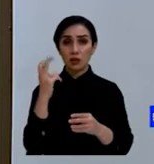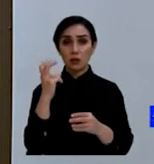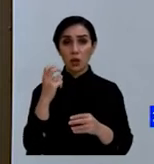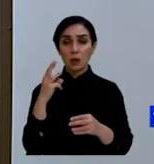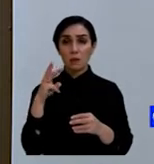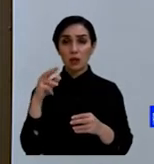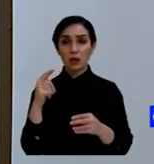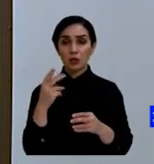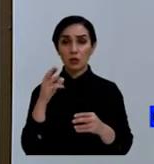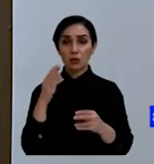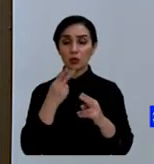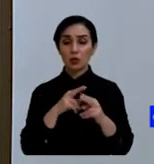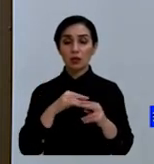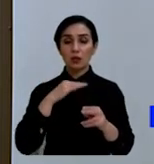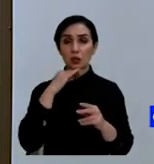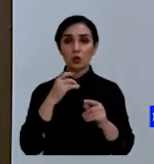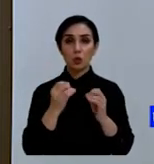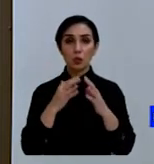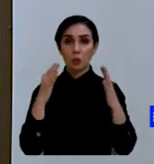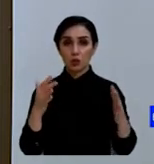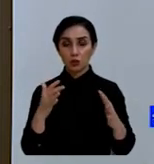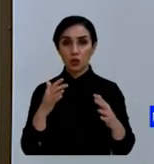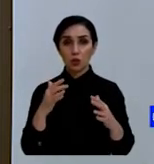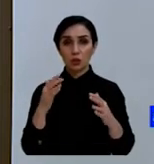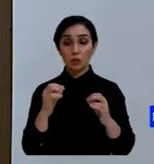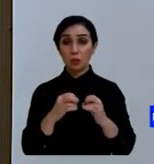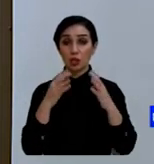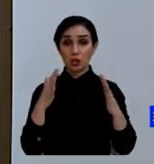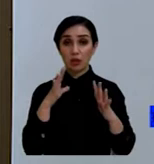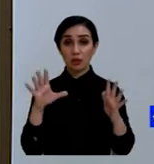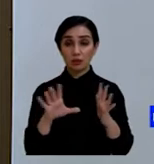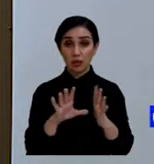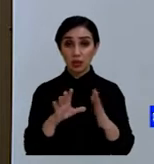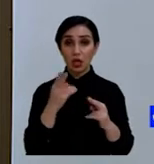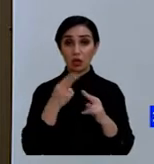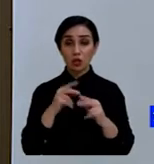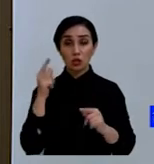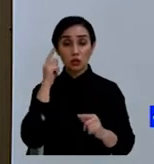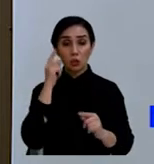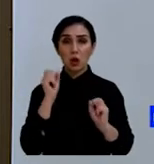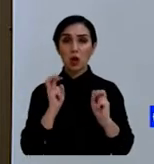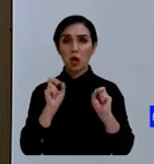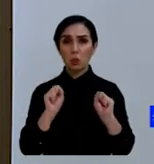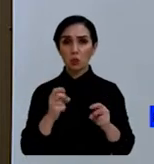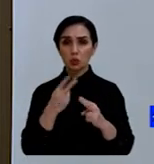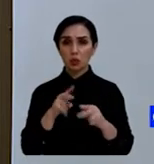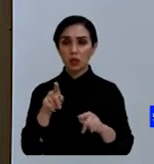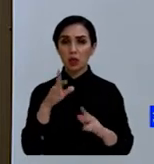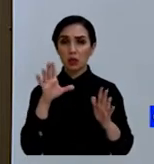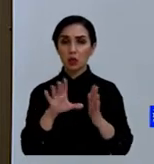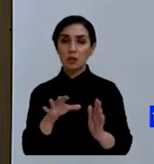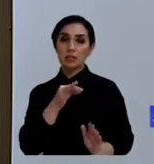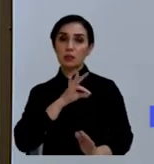200 мегаэлектронов вольт. Это достаточно большая энергия. И задумались, а как можно эту